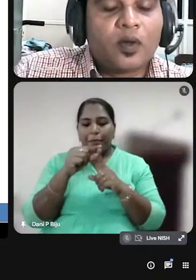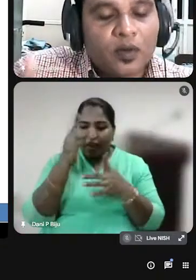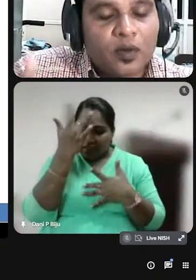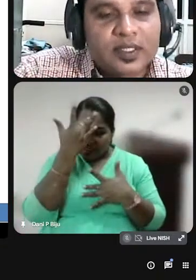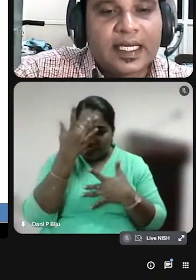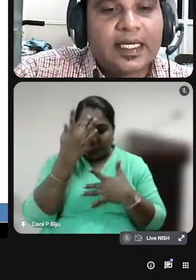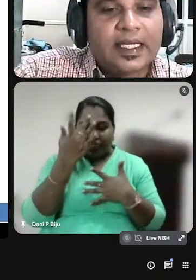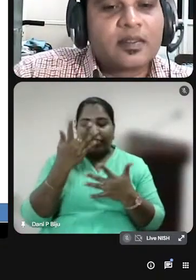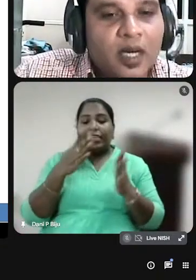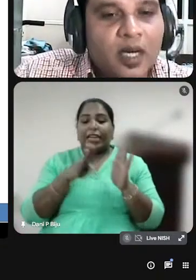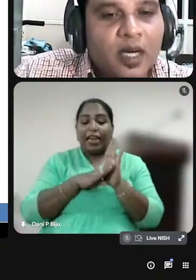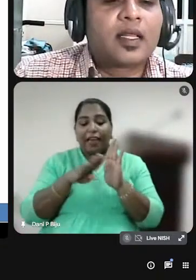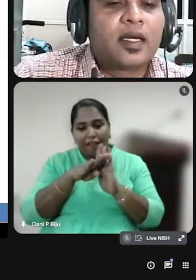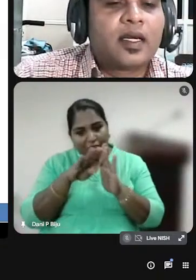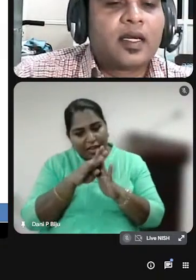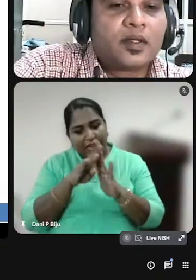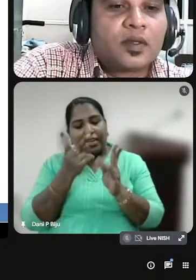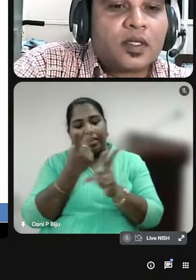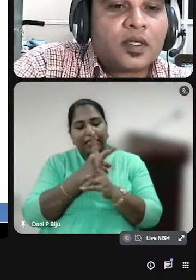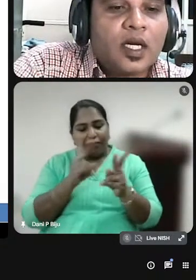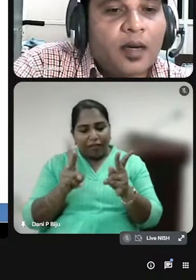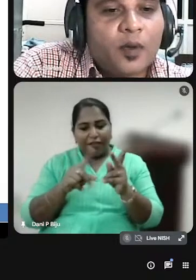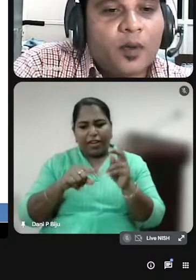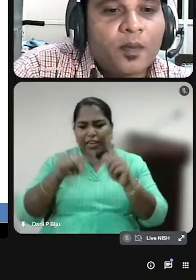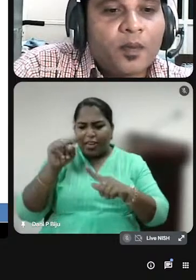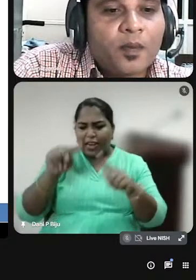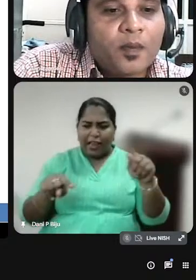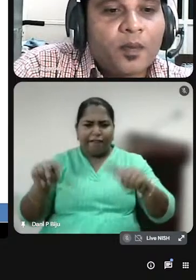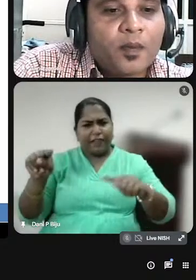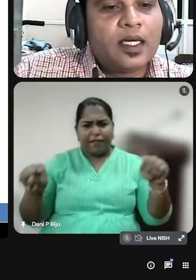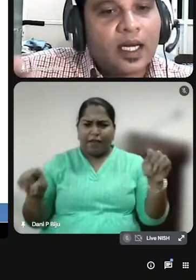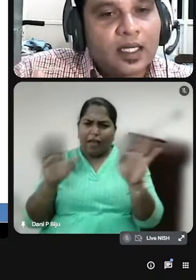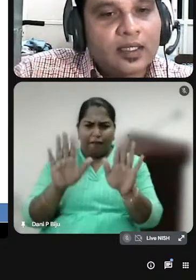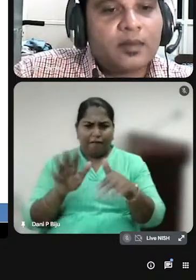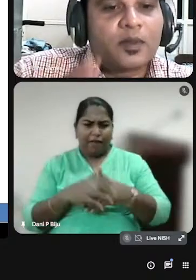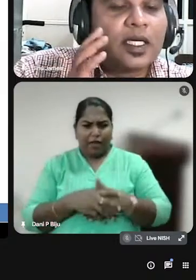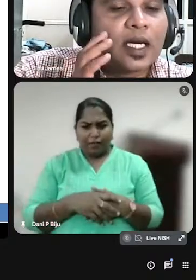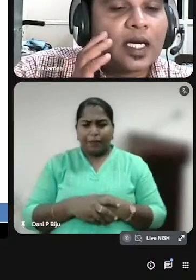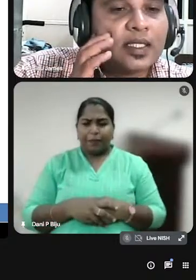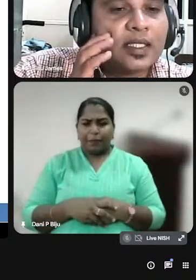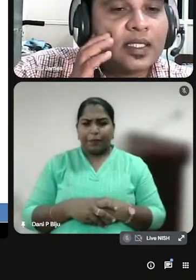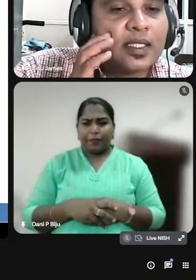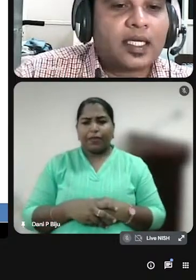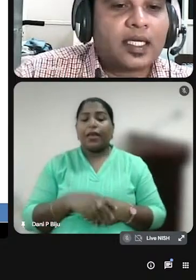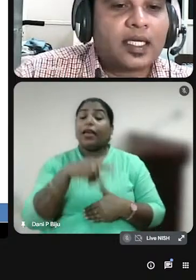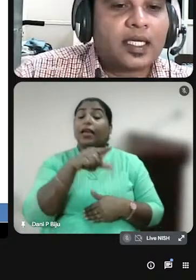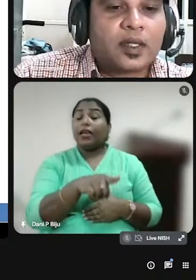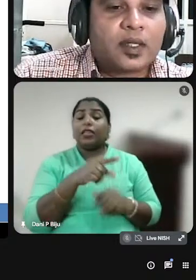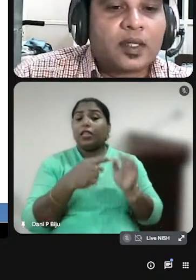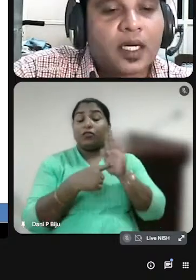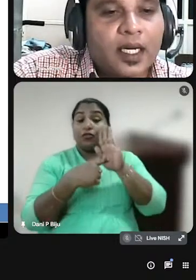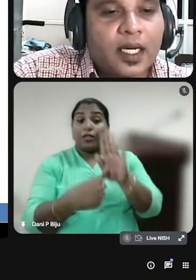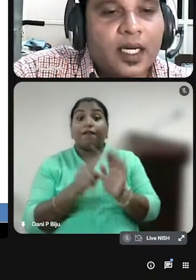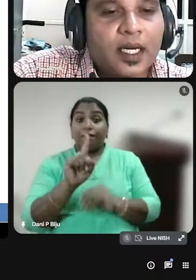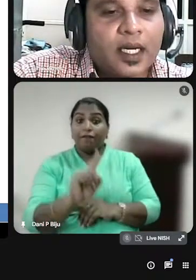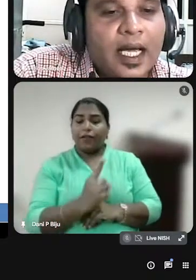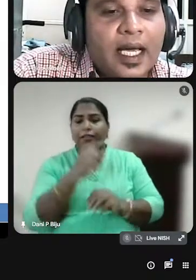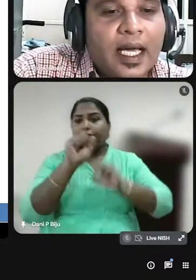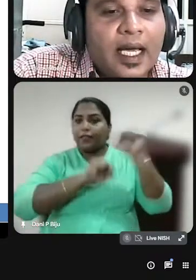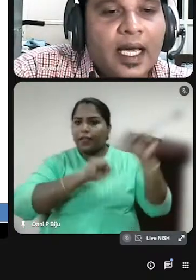ഓരോ സ്റ്റേജസ് മാറേണ്ടതായിട്ട് വരുന്നുണ്ട്. അപ്പോ ഇതില് ആദ്യം കാണിച്ചിരിക്കുന്ന എക്സസൈസ് എന്ന് പറഞ്ഞാൽ